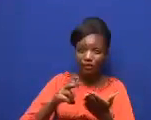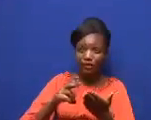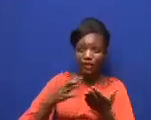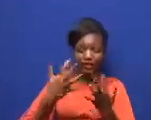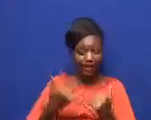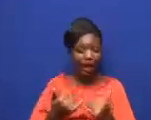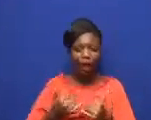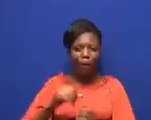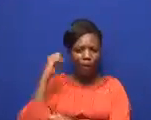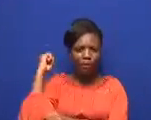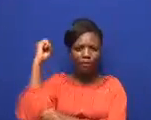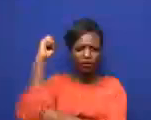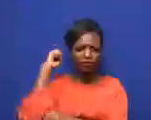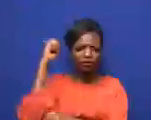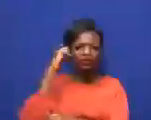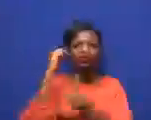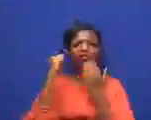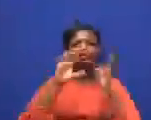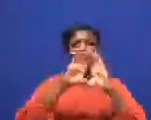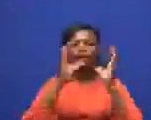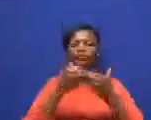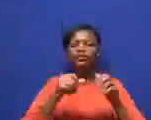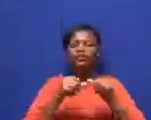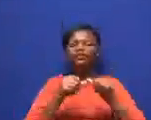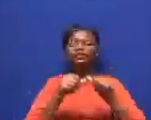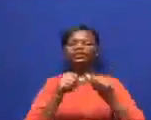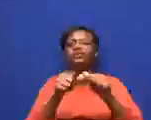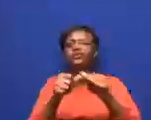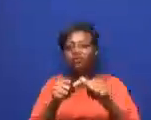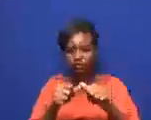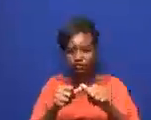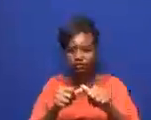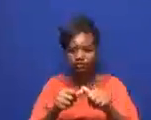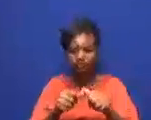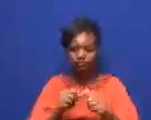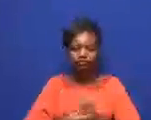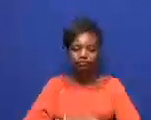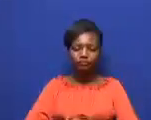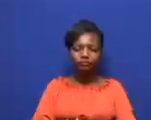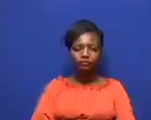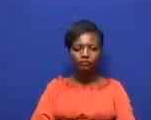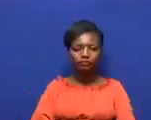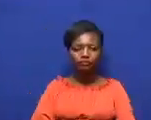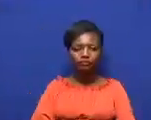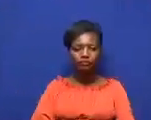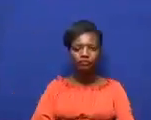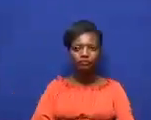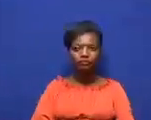Waluya zimekuwa zikichacha hapa nchini na mashambani. Zablon